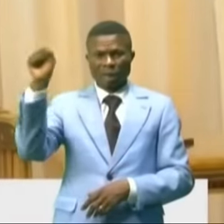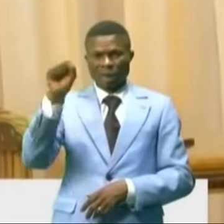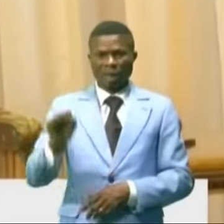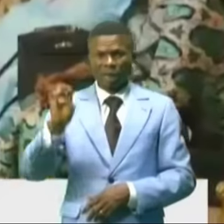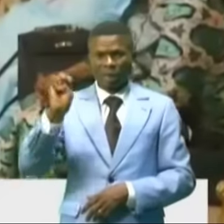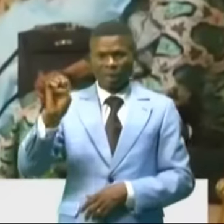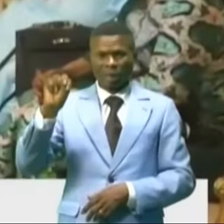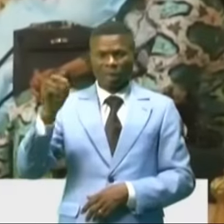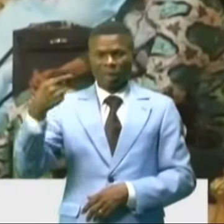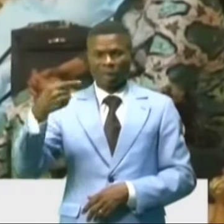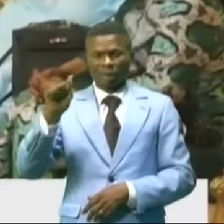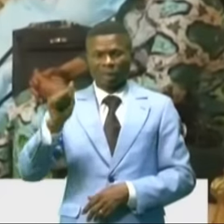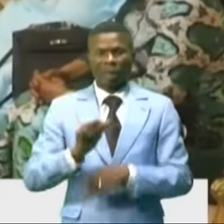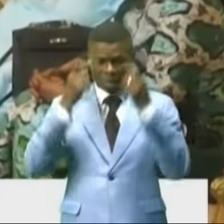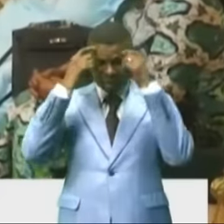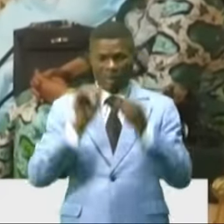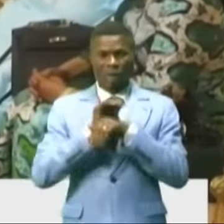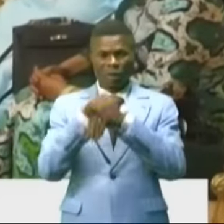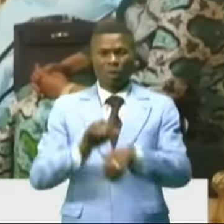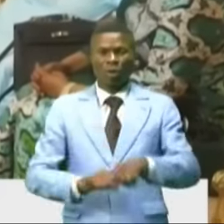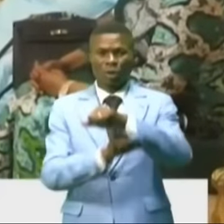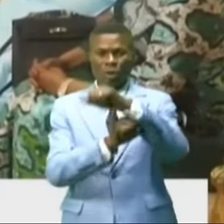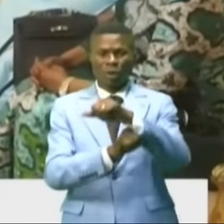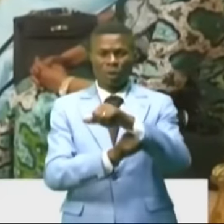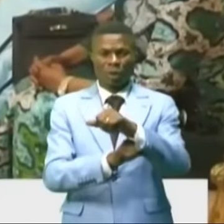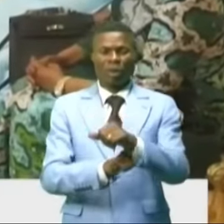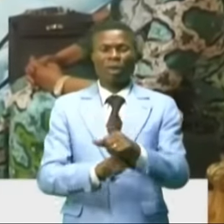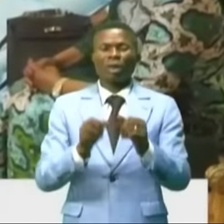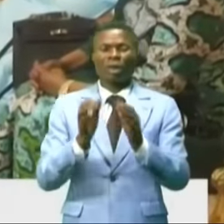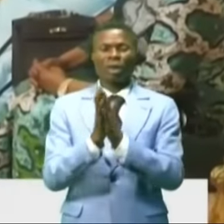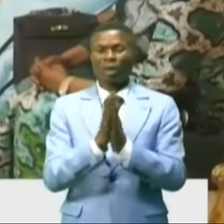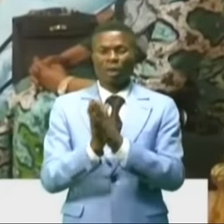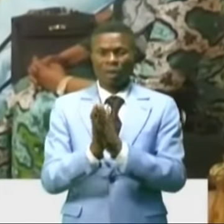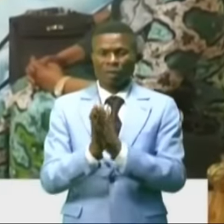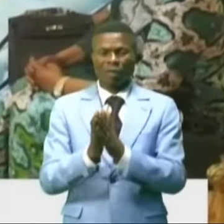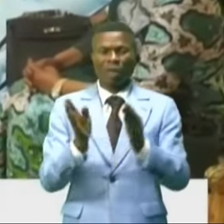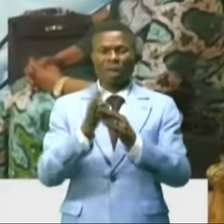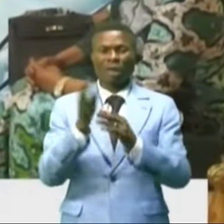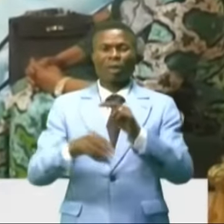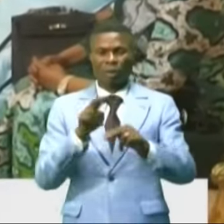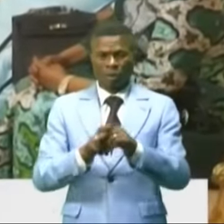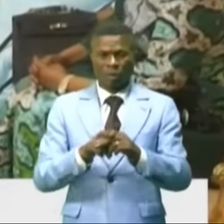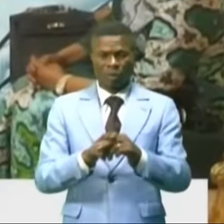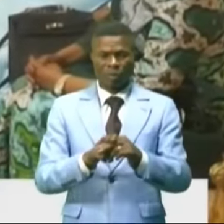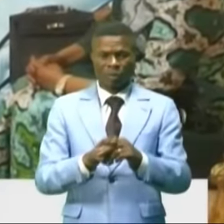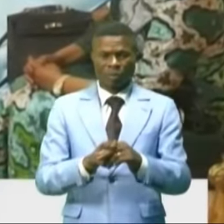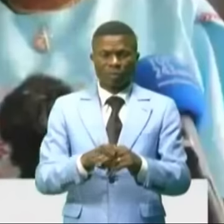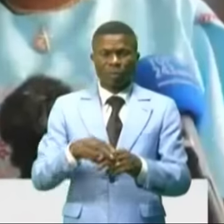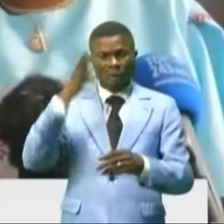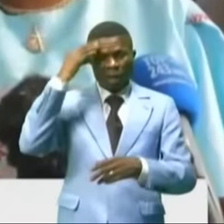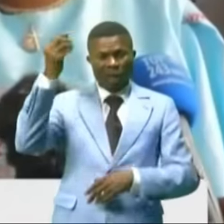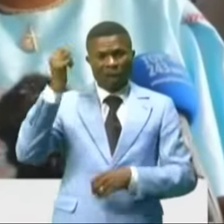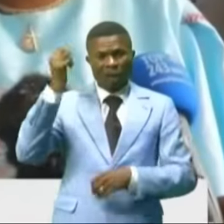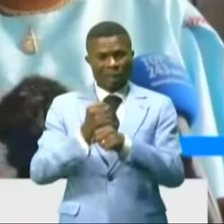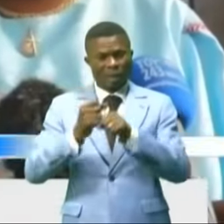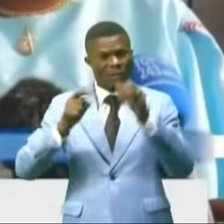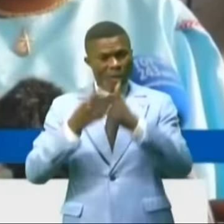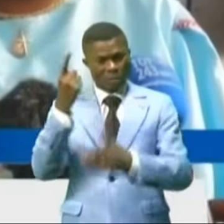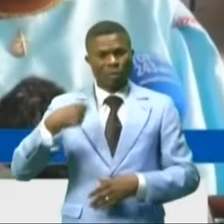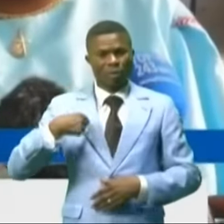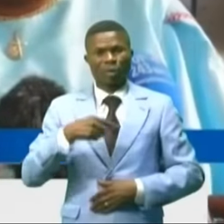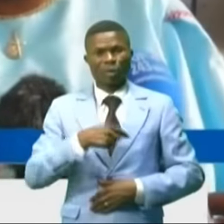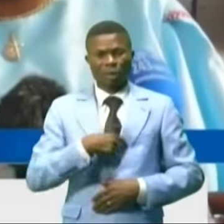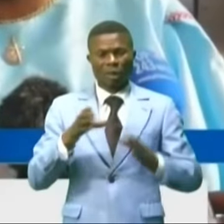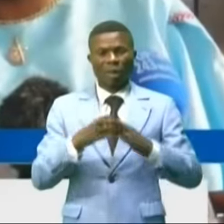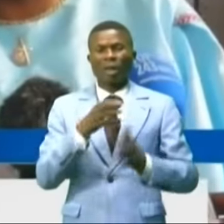leur engagement à accompagner la princesse Dominique Monongo. Vous savez, c'est notre première expérience. Donc avec elle, elle